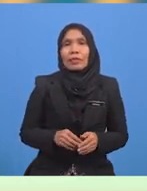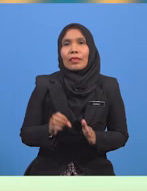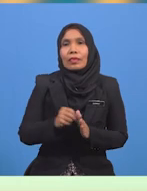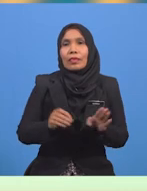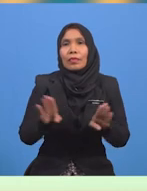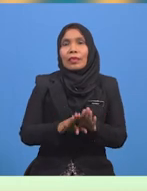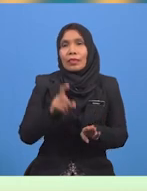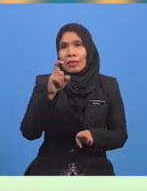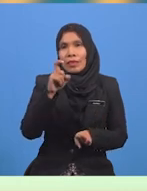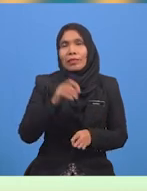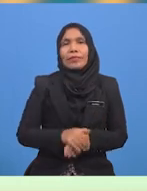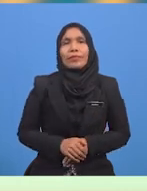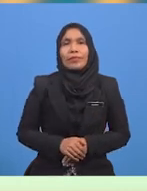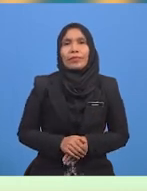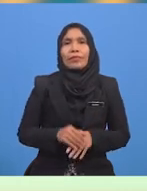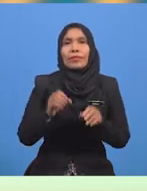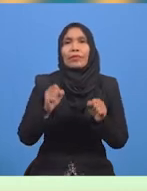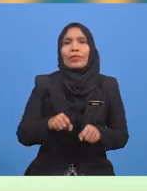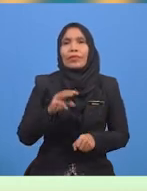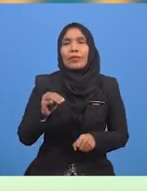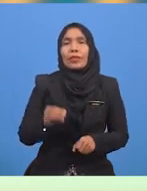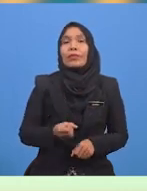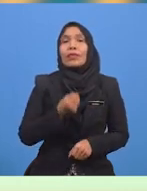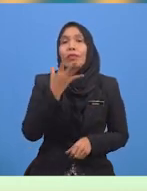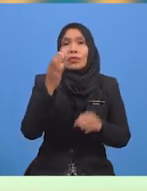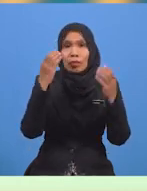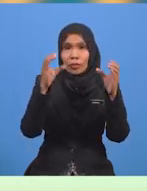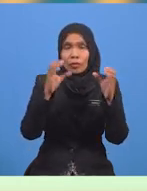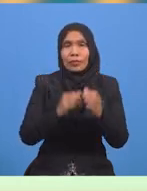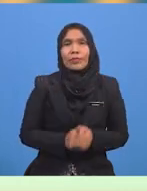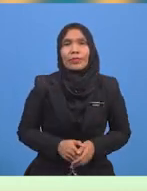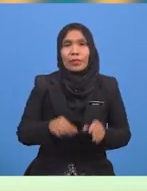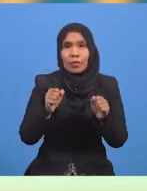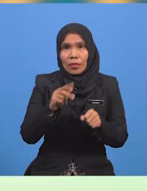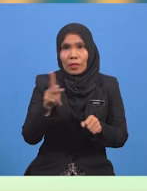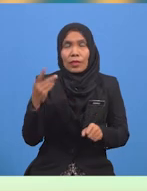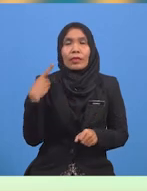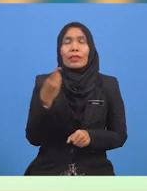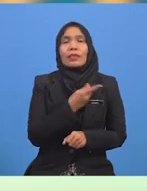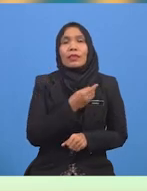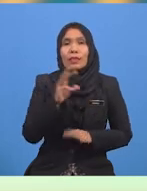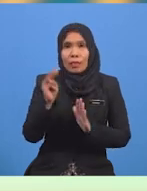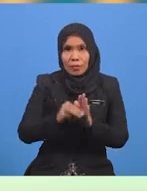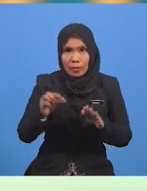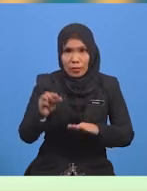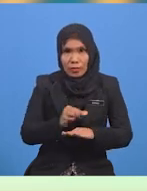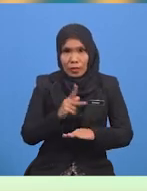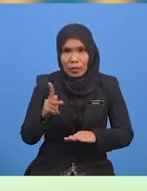Boleh murid-murid beritahu cikgu, bolehkah kita menggunakan petua kosinus?